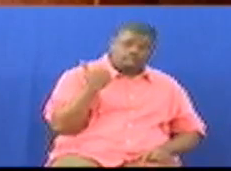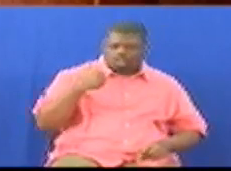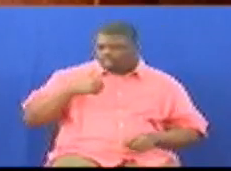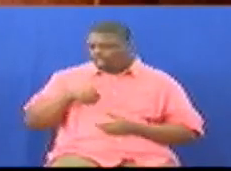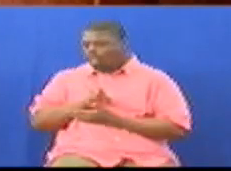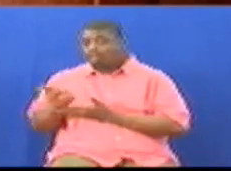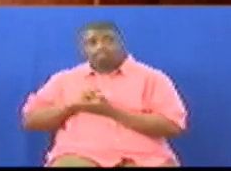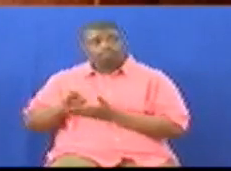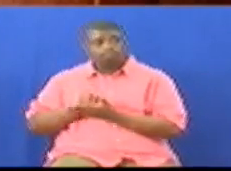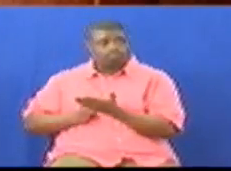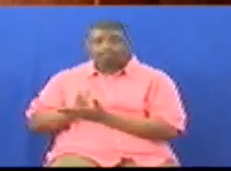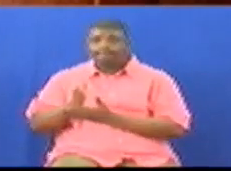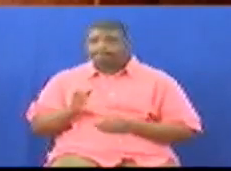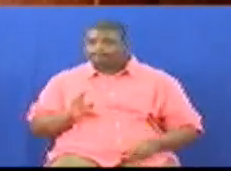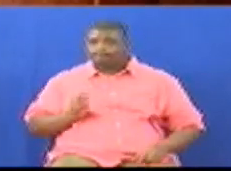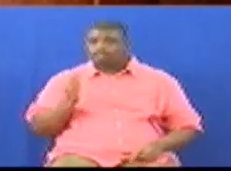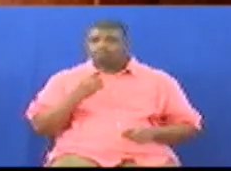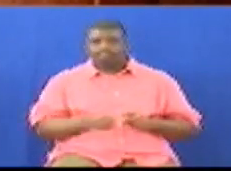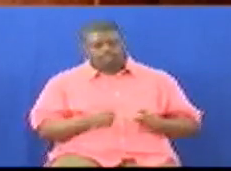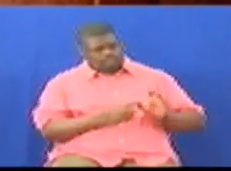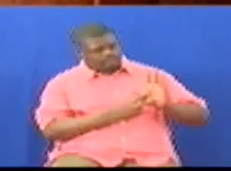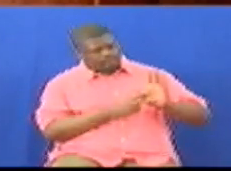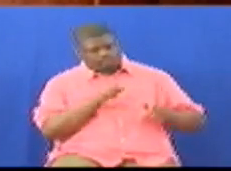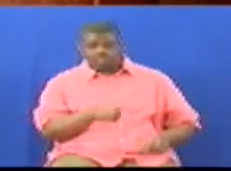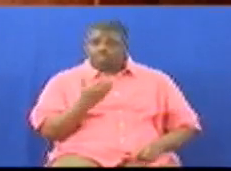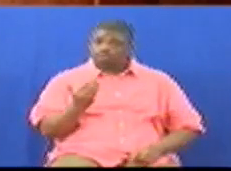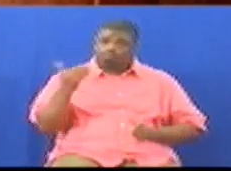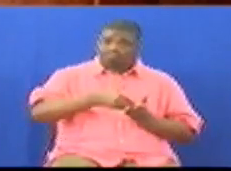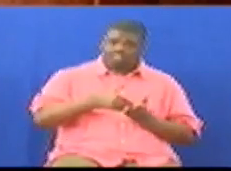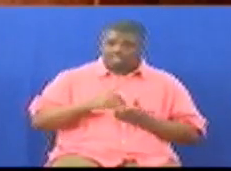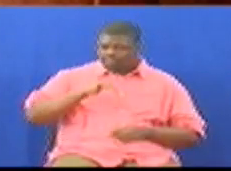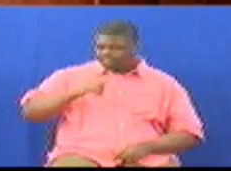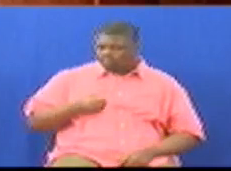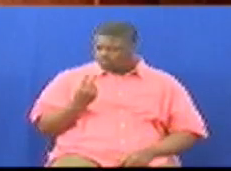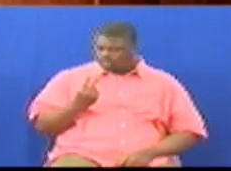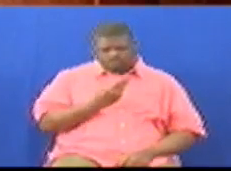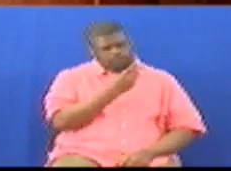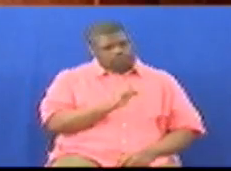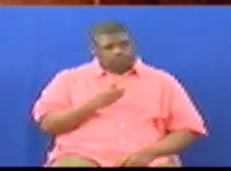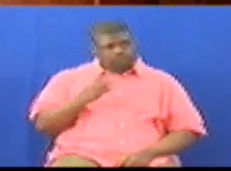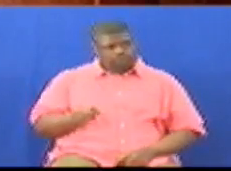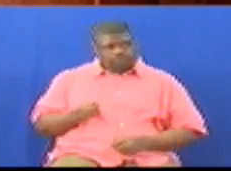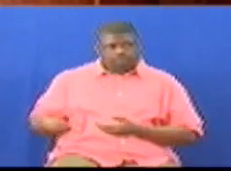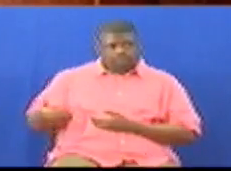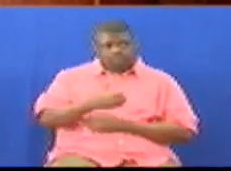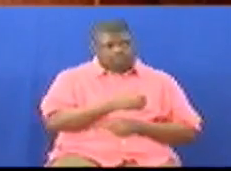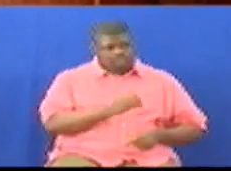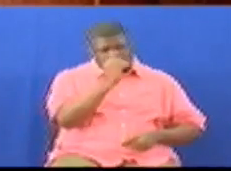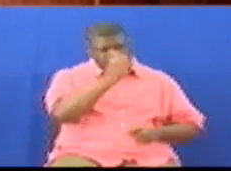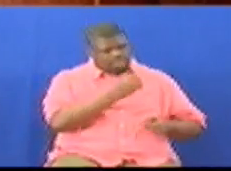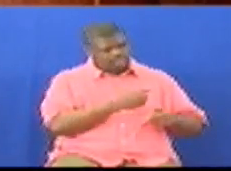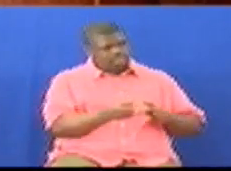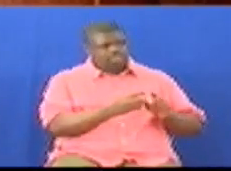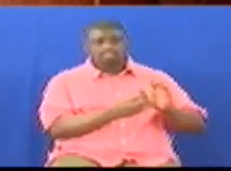ziliidhinishiwa kukusanya shilingi bilioni 765.5 na hadi kufikia Februari 2020 zilikuwa zimekusanya 61% ya lengo